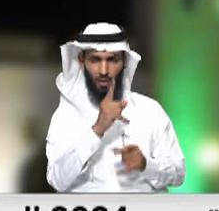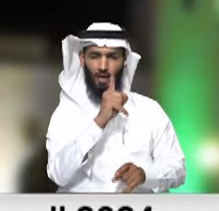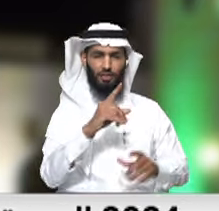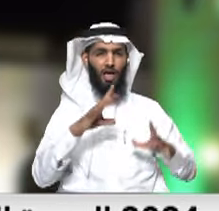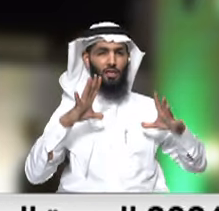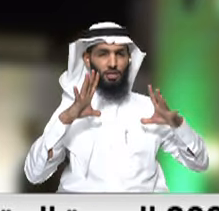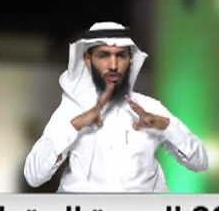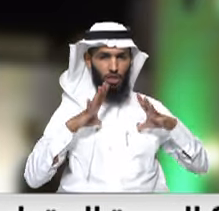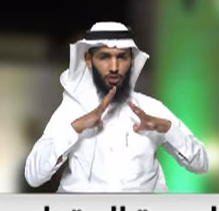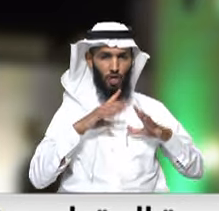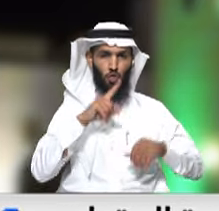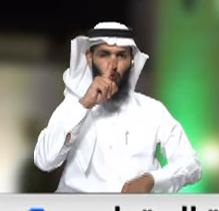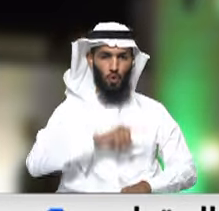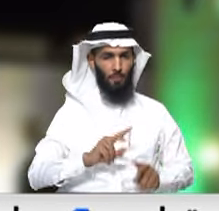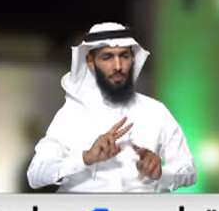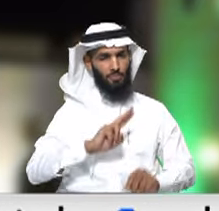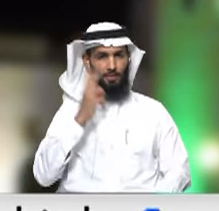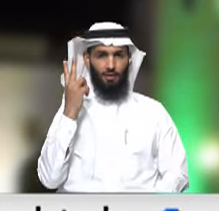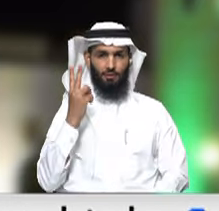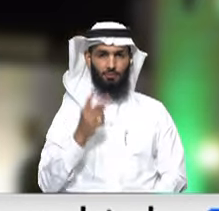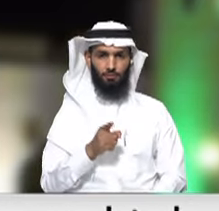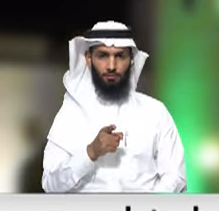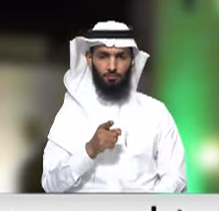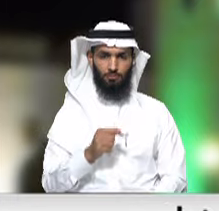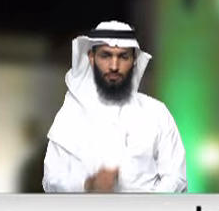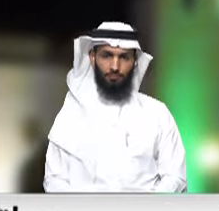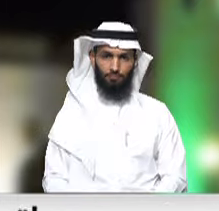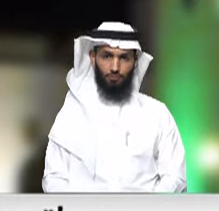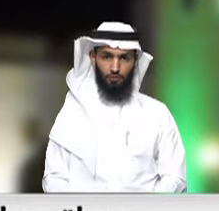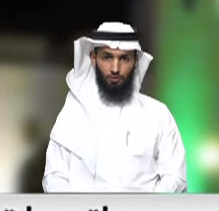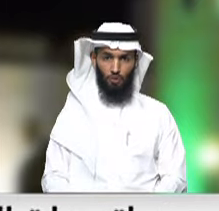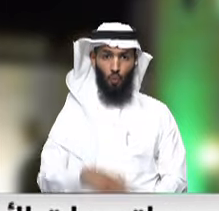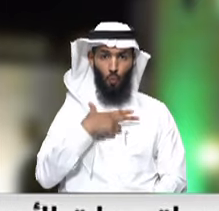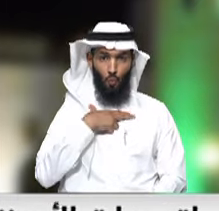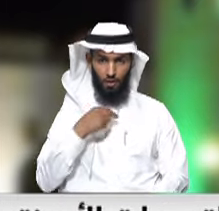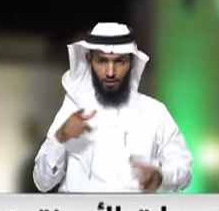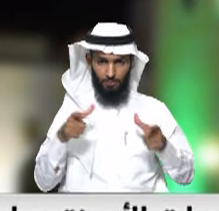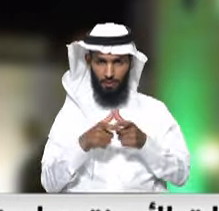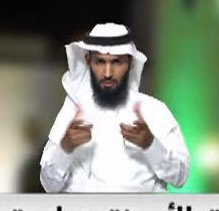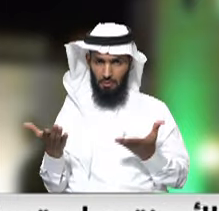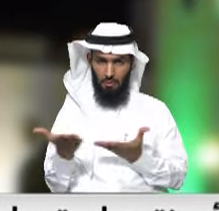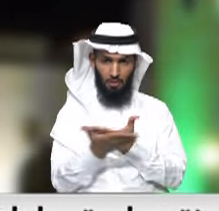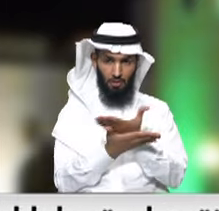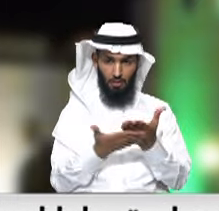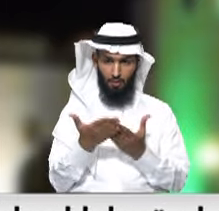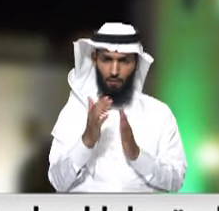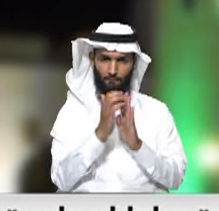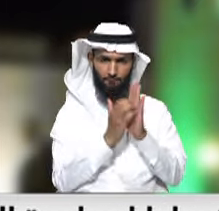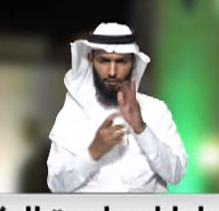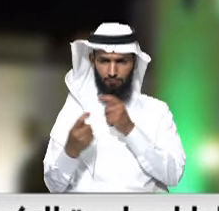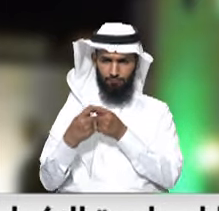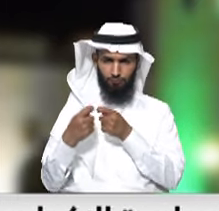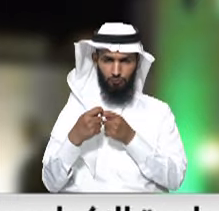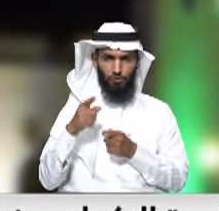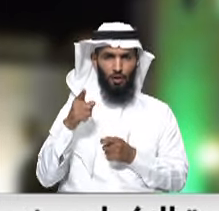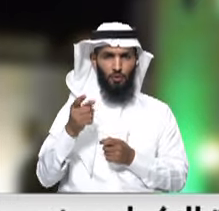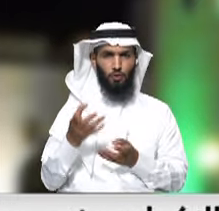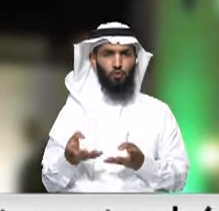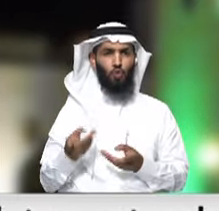مراعاة للمصلحة العامة. وناقش مجلس الوزراء التوصية الواردة ضمن محضر اجتماع لجنة الشؤون